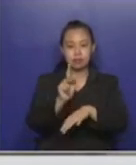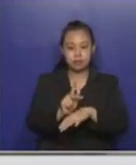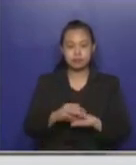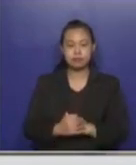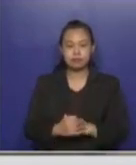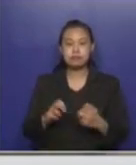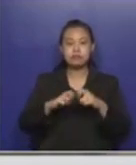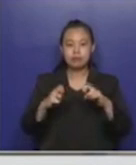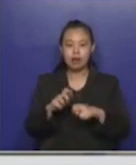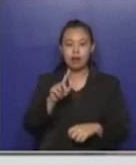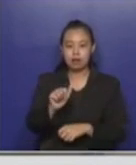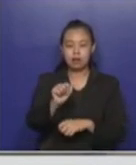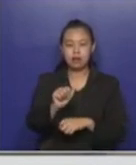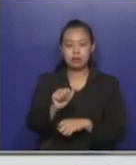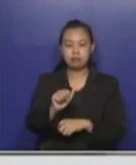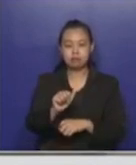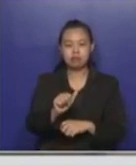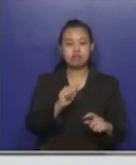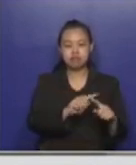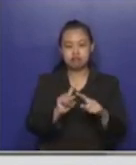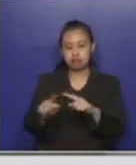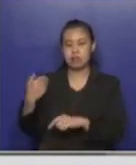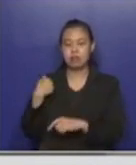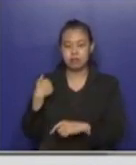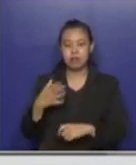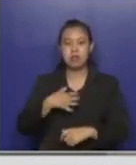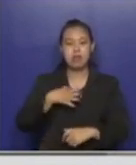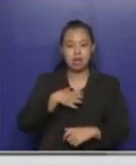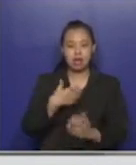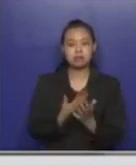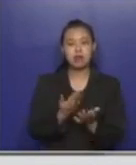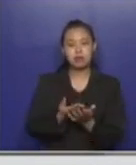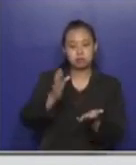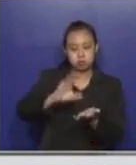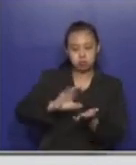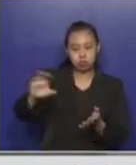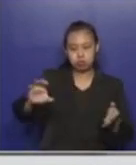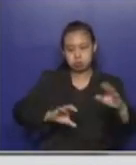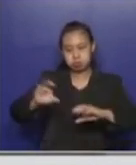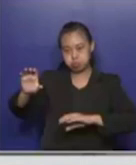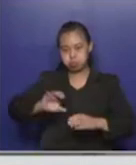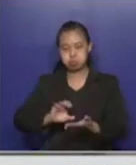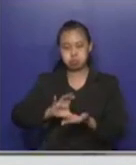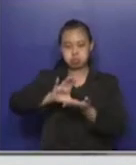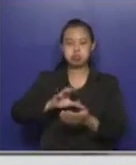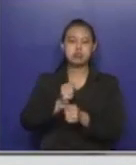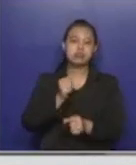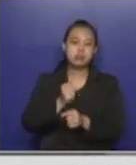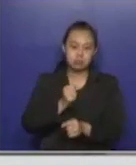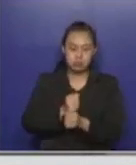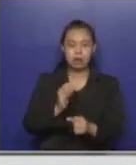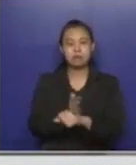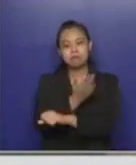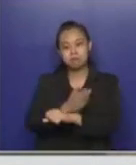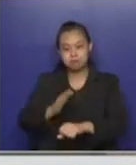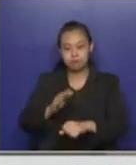าหลักที่มีเหมือนกันของธุรกิจทุกขนาดก็คือความต้องการเงินทุนมาลงทุนทำธุรกิจนะคะอย่างที่ฉันเคยอภิปร